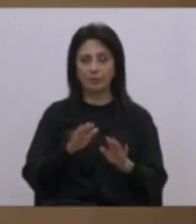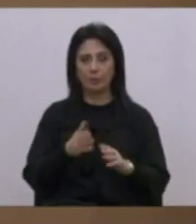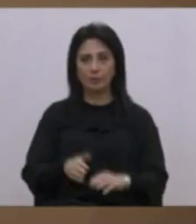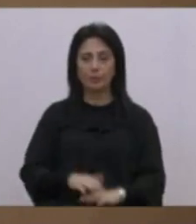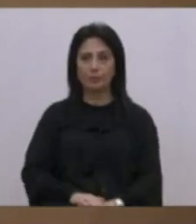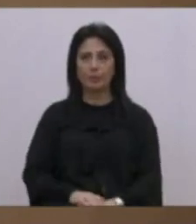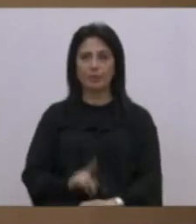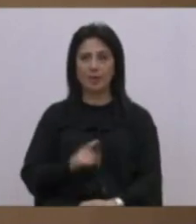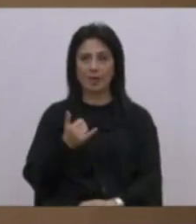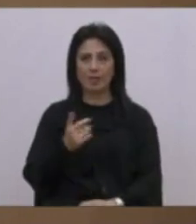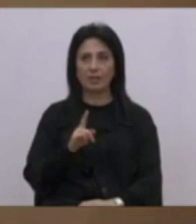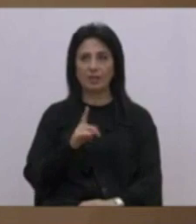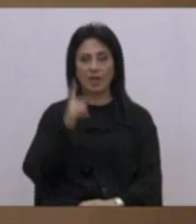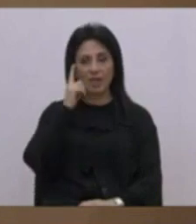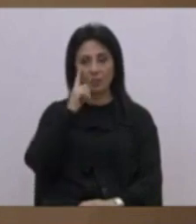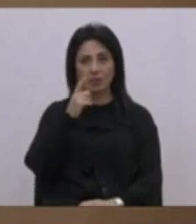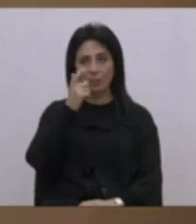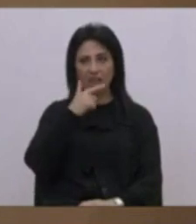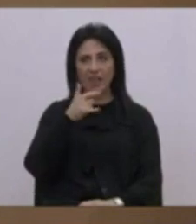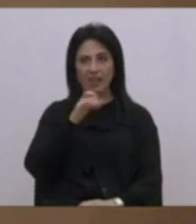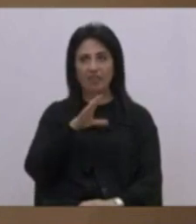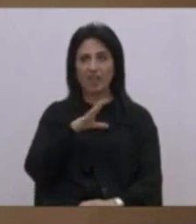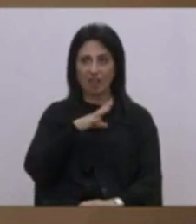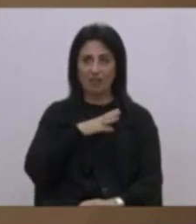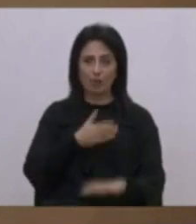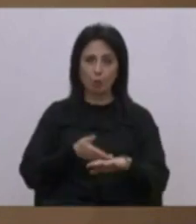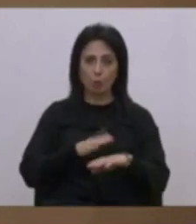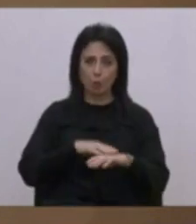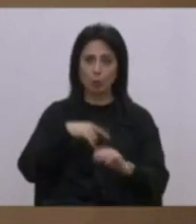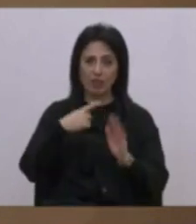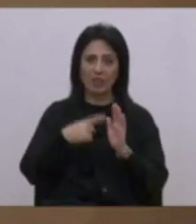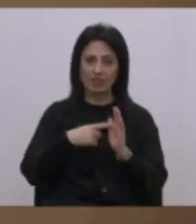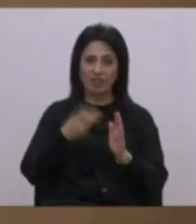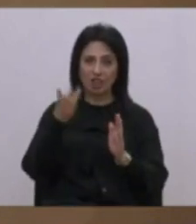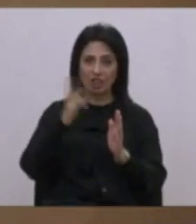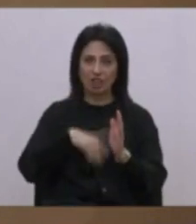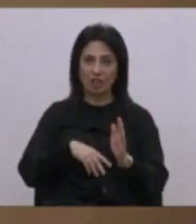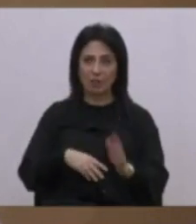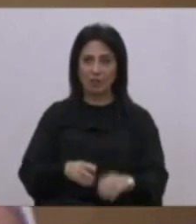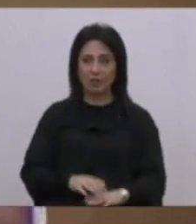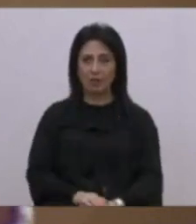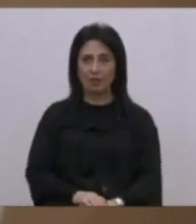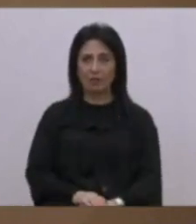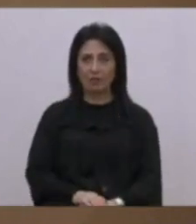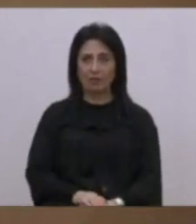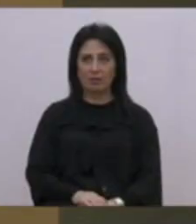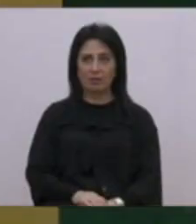რაც ახლა არის, რას ფიქრობ ბატონო გივი, იყოს რთულ კითხვაზე ჯარიმები ასევე დაწესებული?